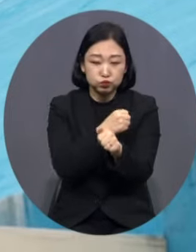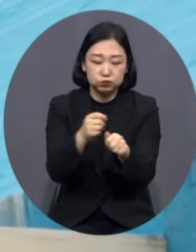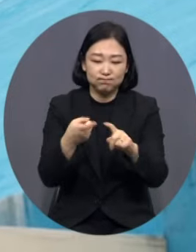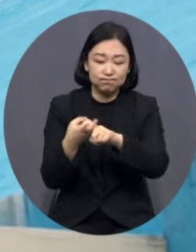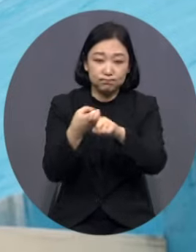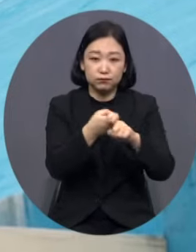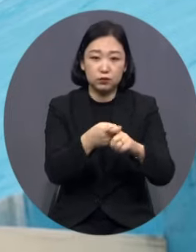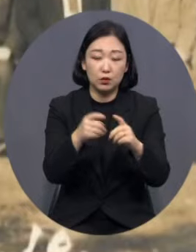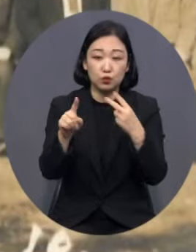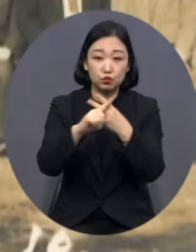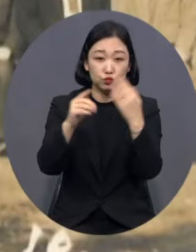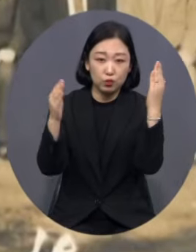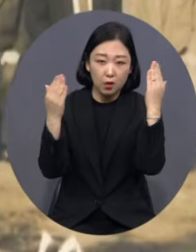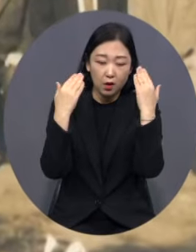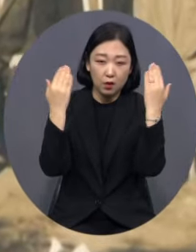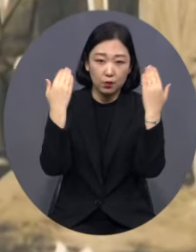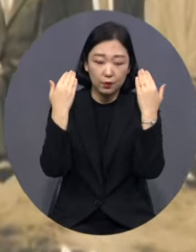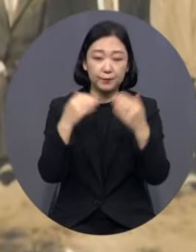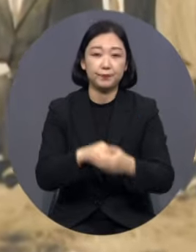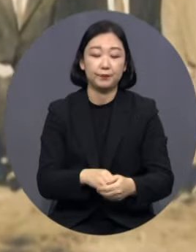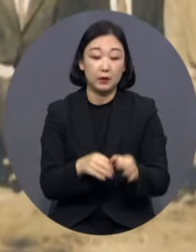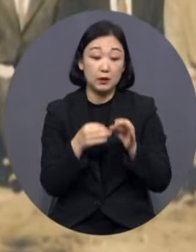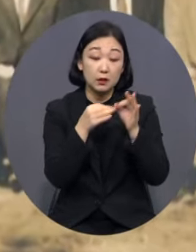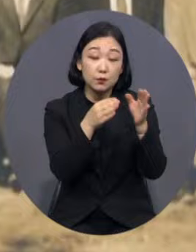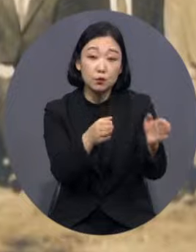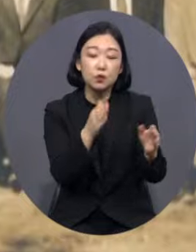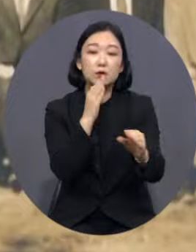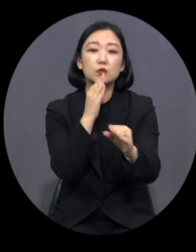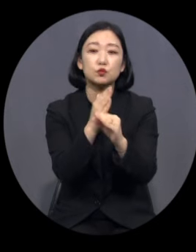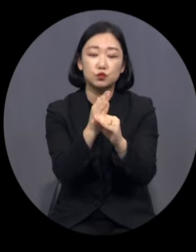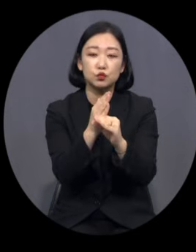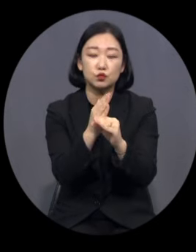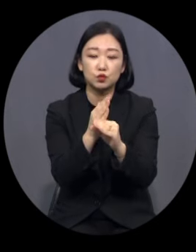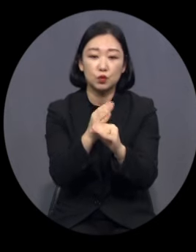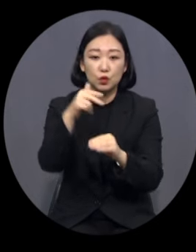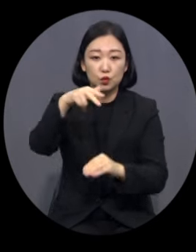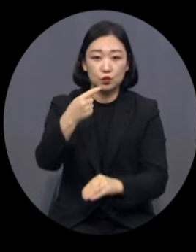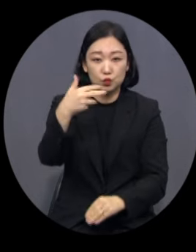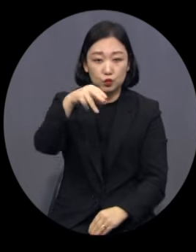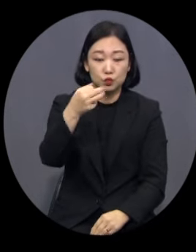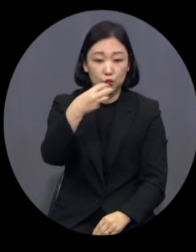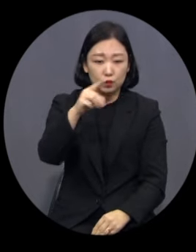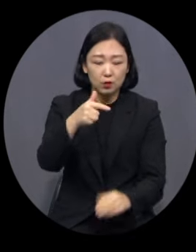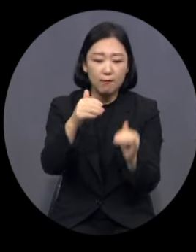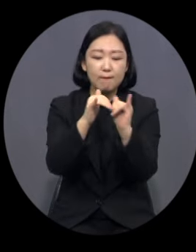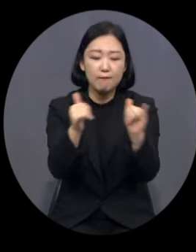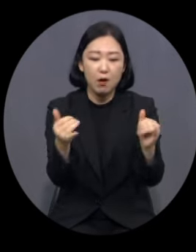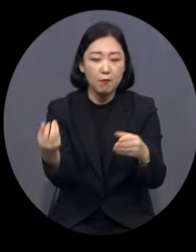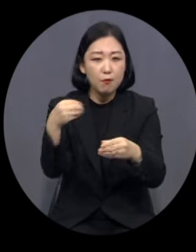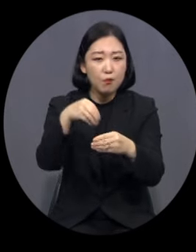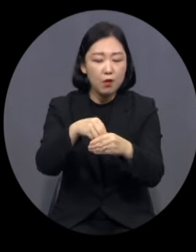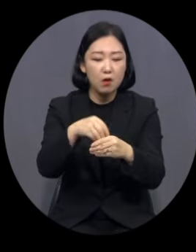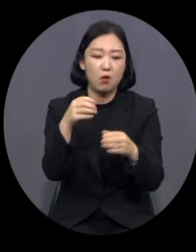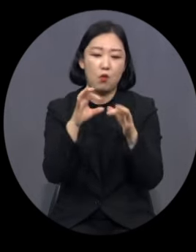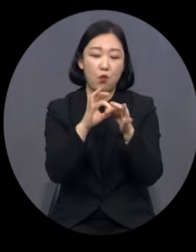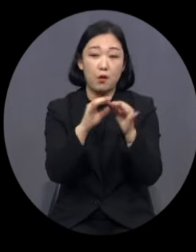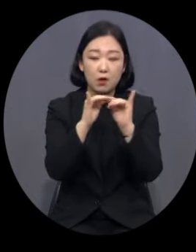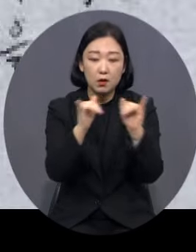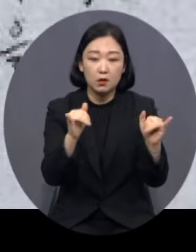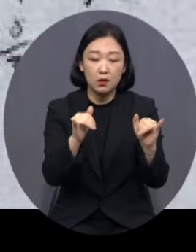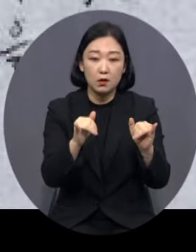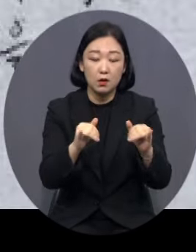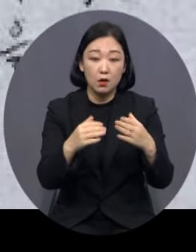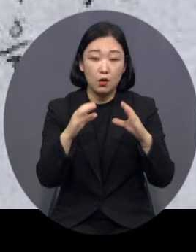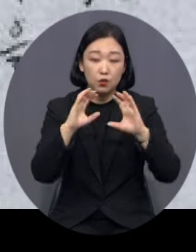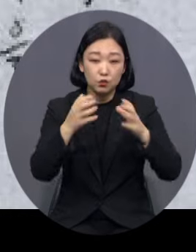당시 학교의 교장 관사를 지으라고 기부금을 보낸 이들 가운데 조총련계 인사가 끼어 있다는 이유로 관련자들은 국가보안법 위반